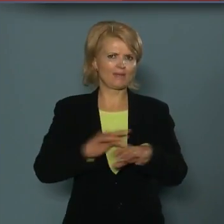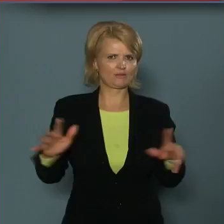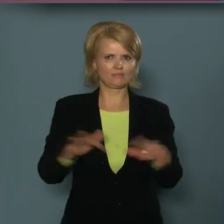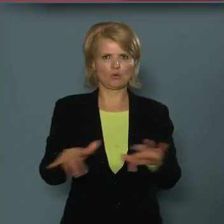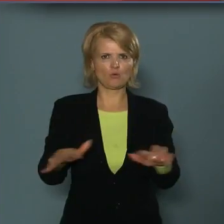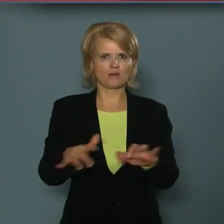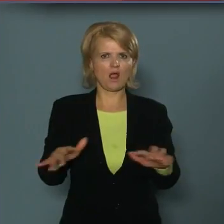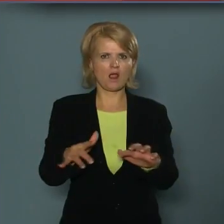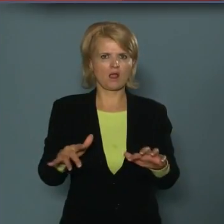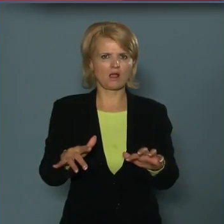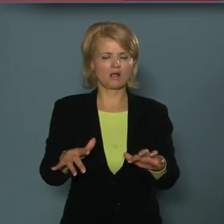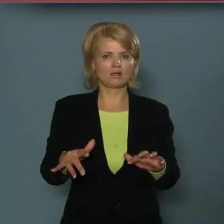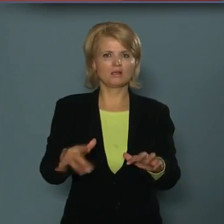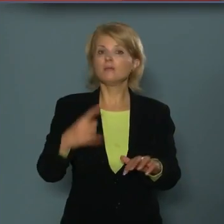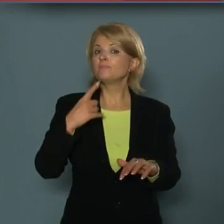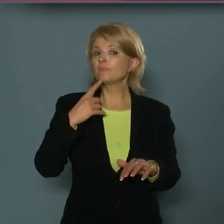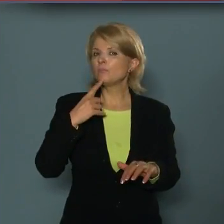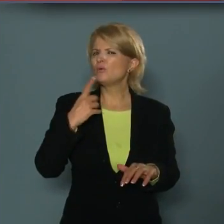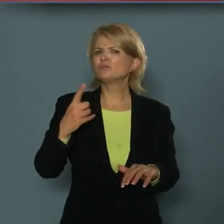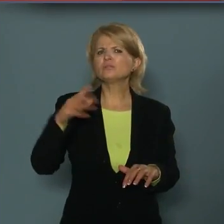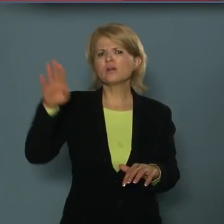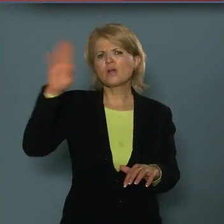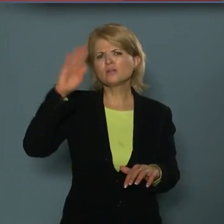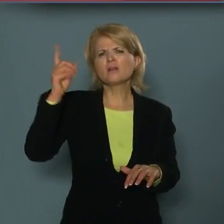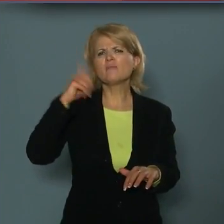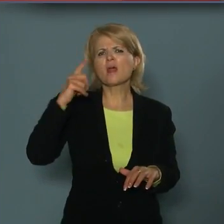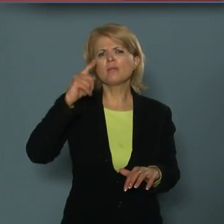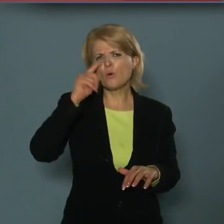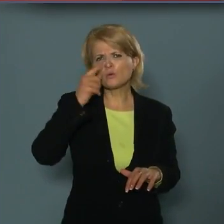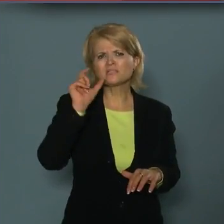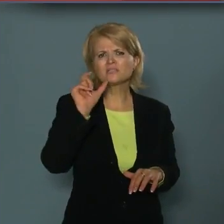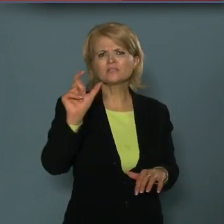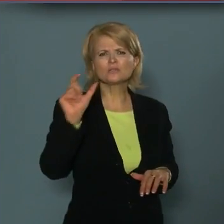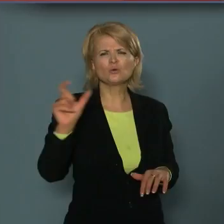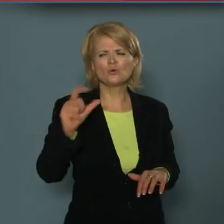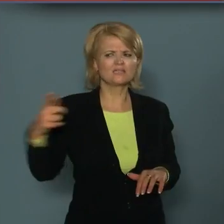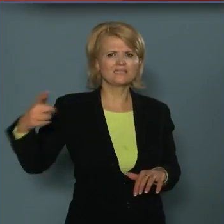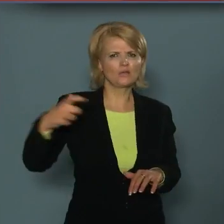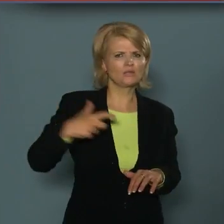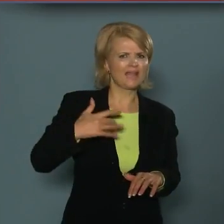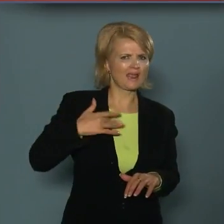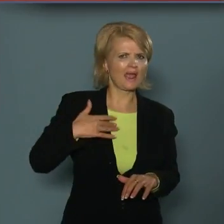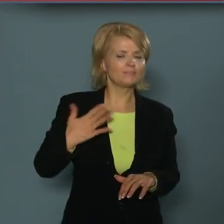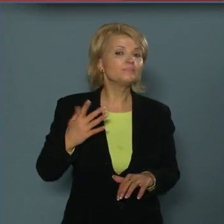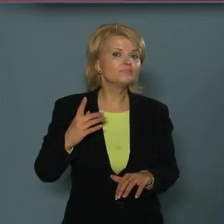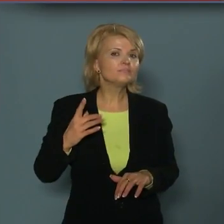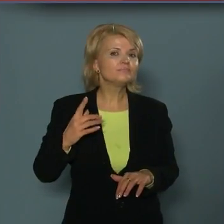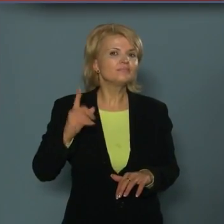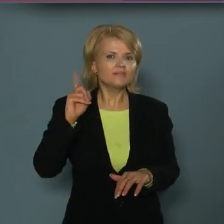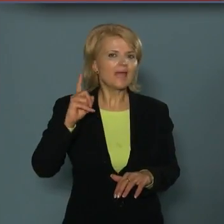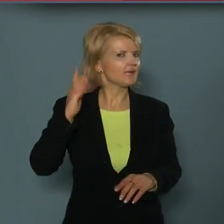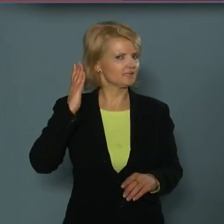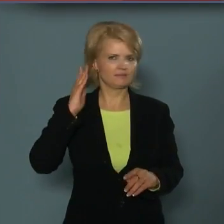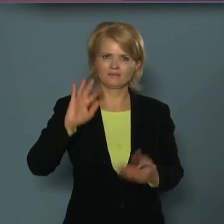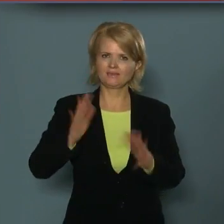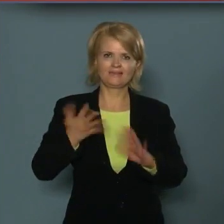a zongorát. Mondott a katona valami oppojemagy féle, szerintem káromkodást, de fölhagyott az